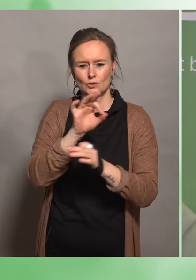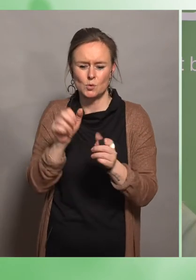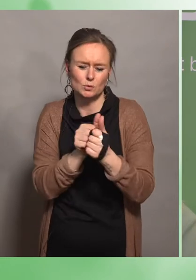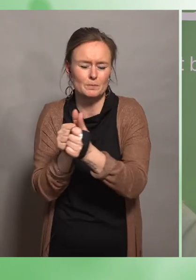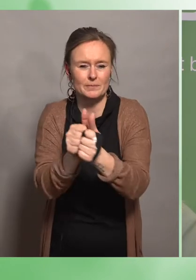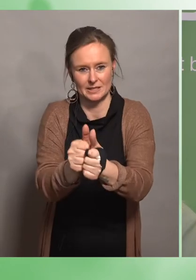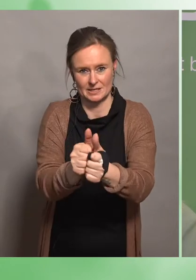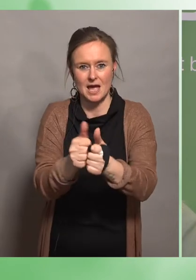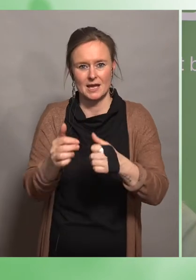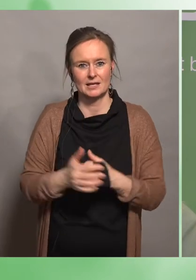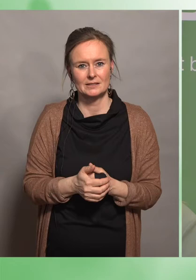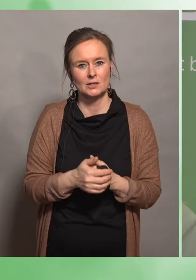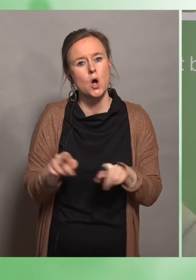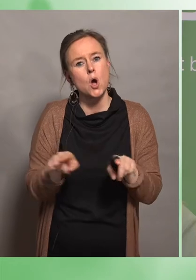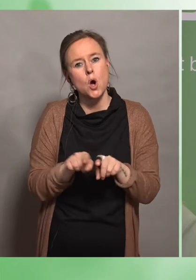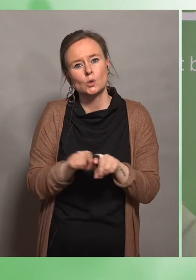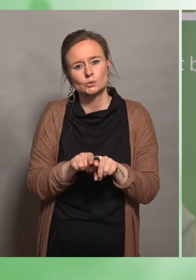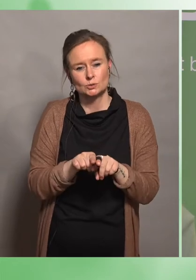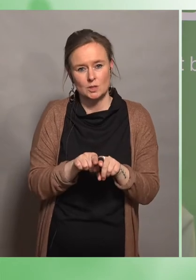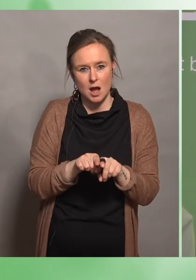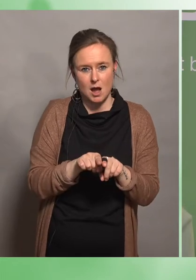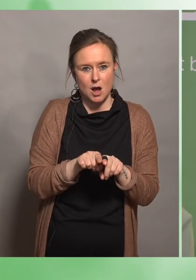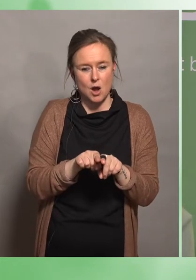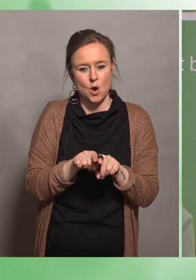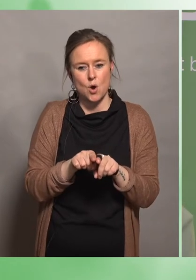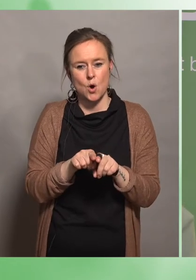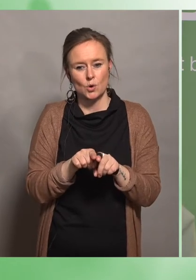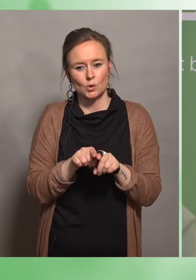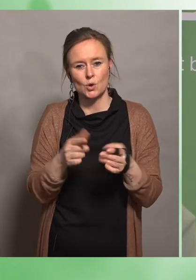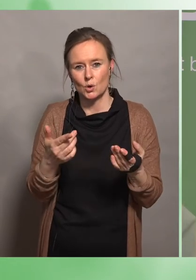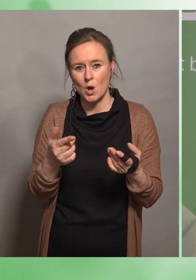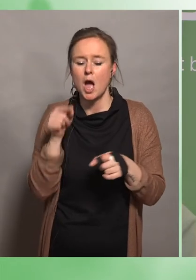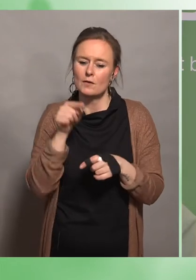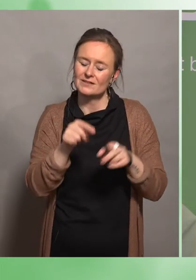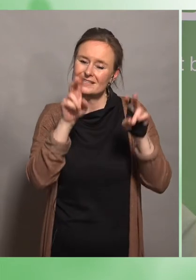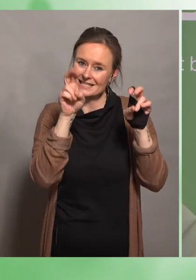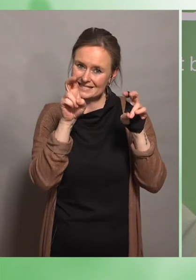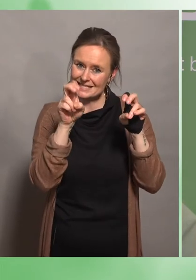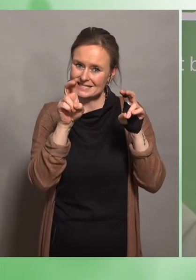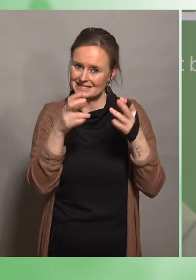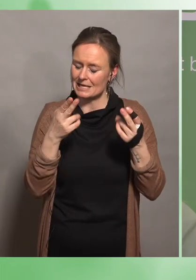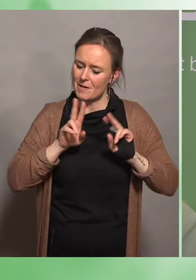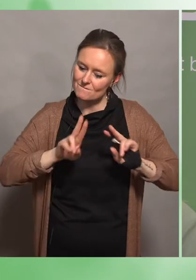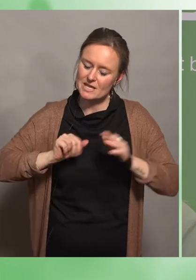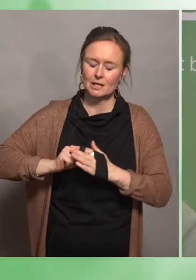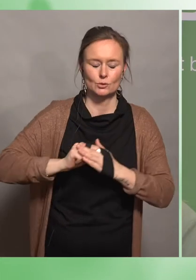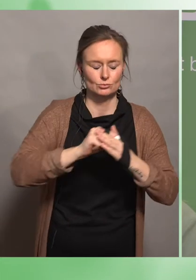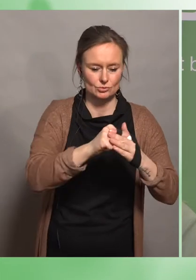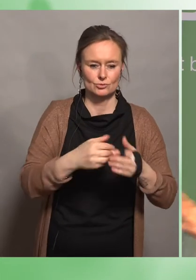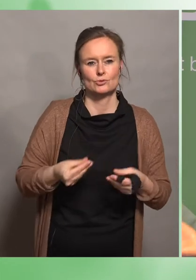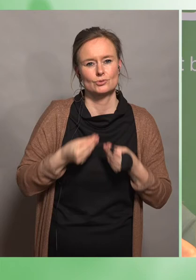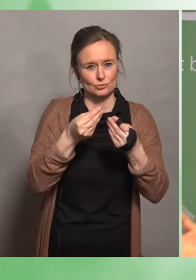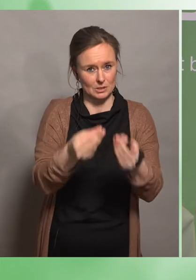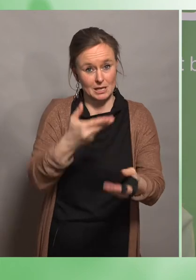unsere HR-Business-Partner wirklich letztes Jahr auf dieses Thema mehr oder weniger abgestellt. Also hier wirklich diese Unterstützung zu geben,